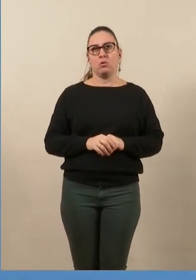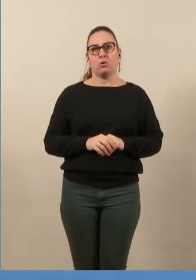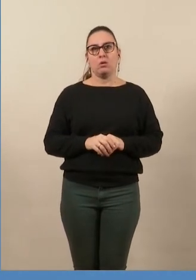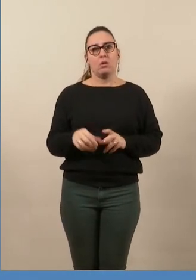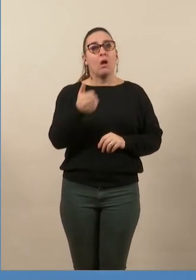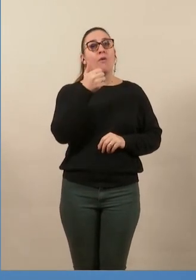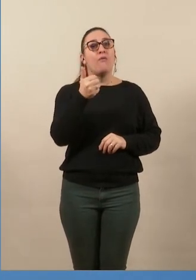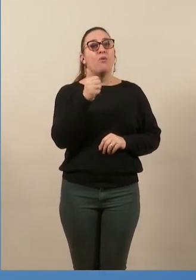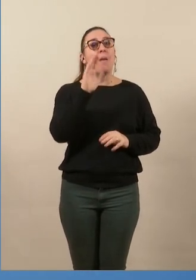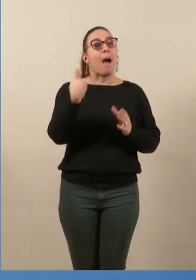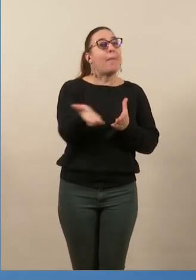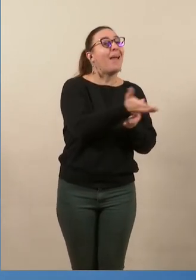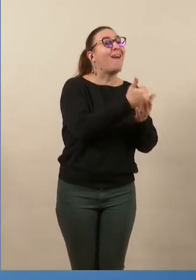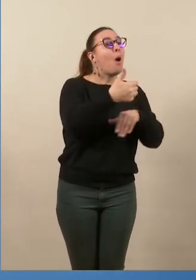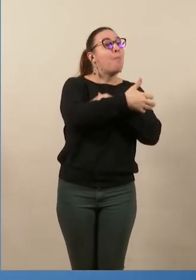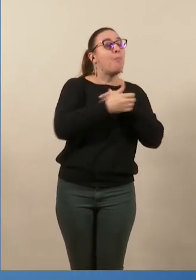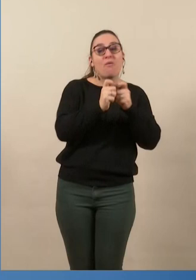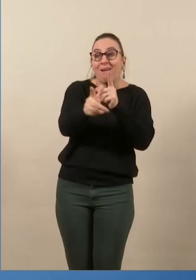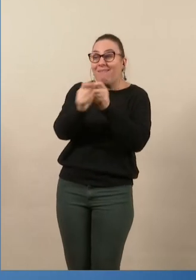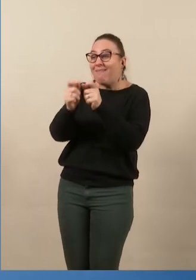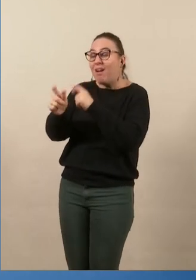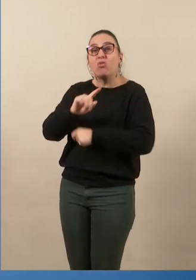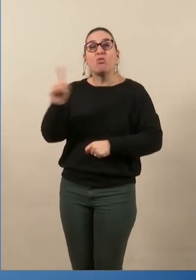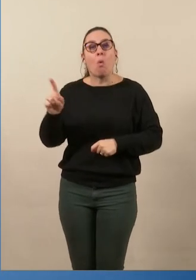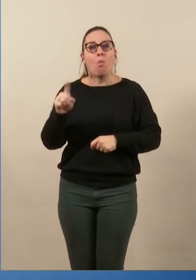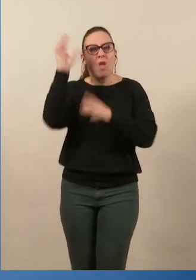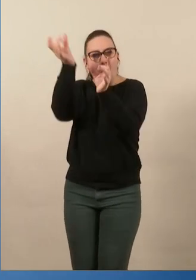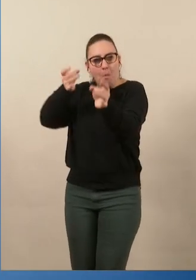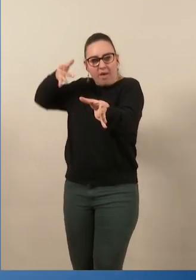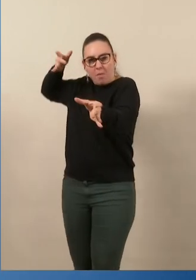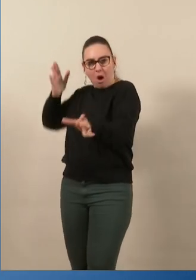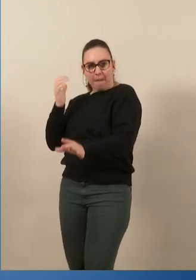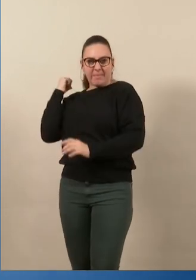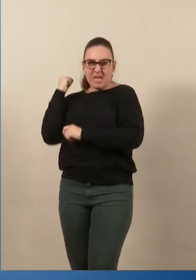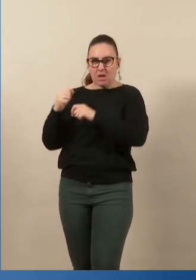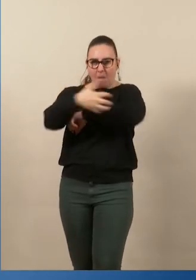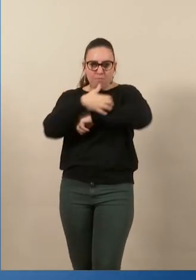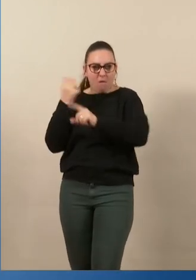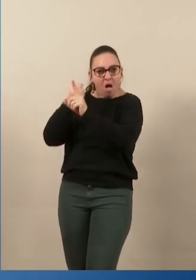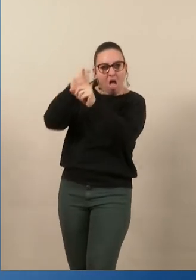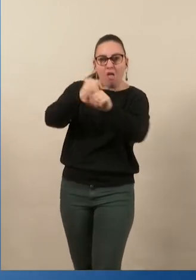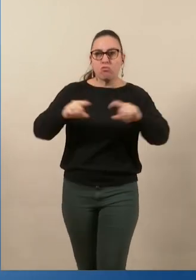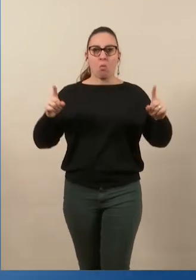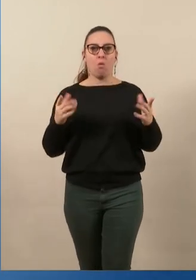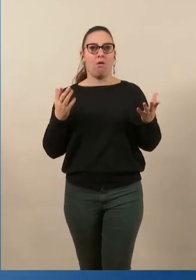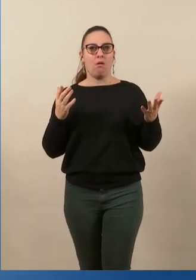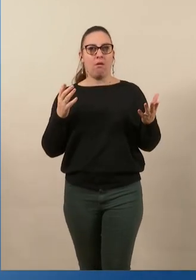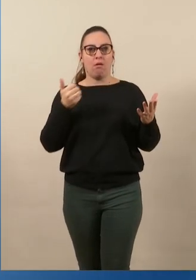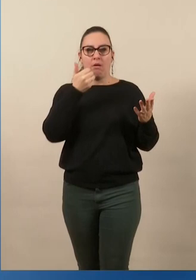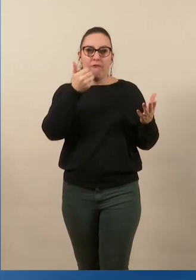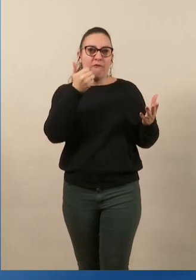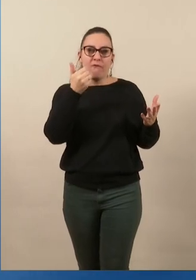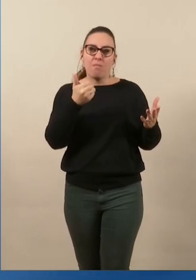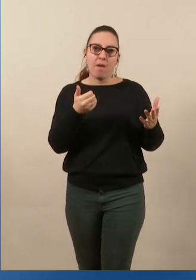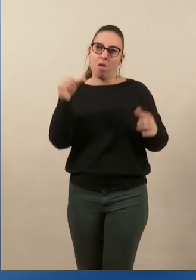redistribuez pas aux plus pauvres non non vous n'êtes pas Robain des bois non vous dépensez notre argent pour de la come bidon entre